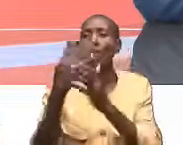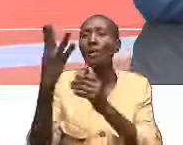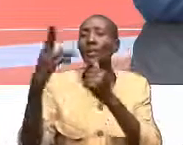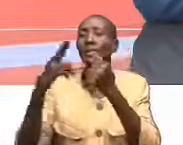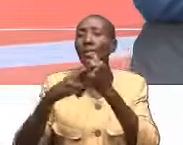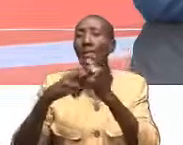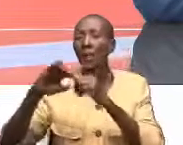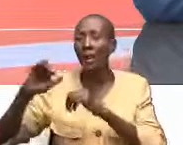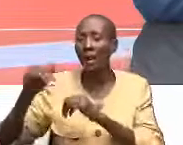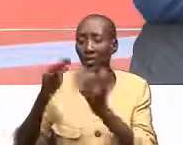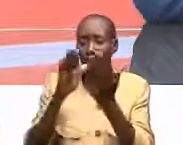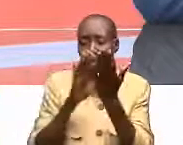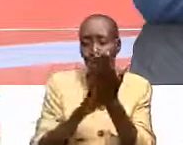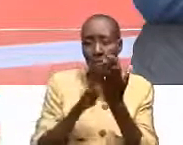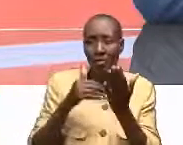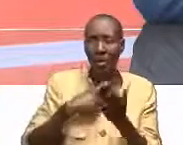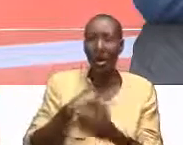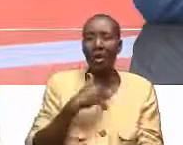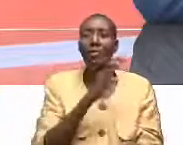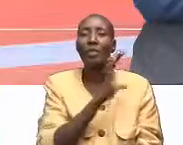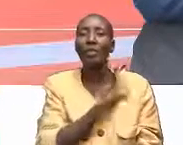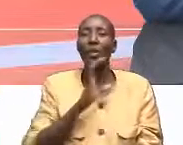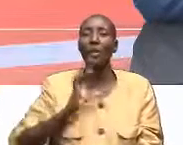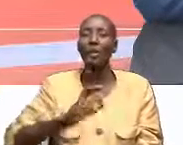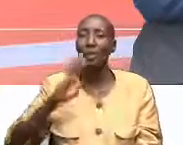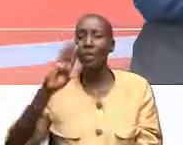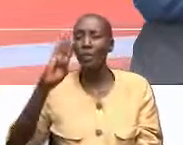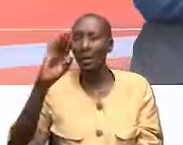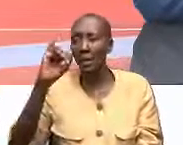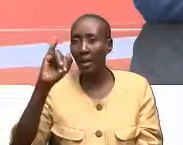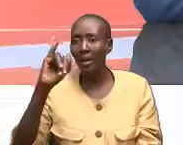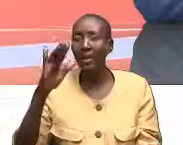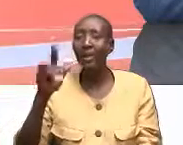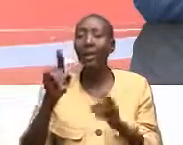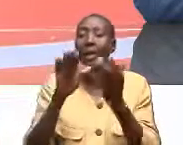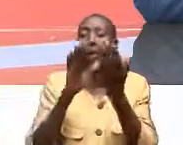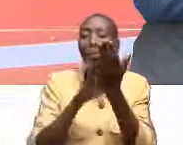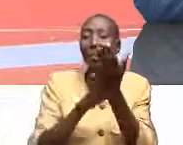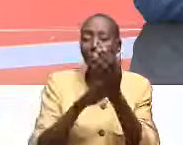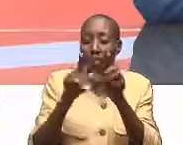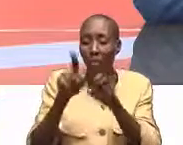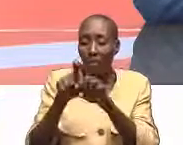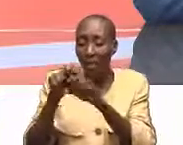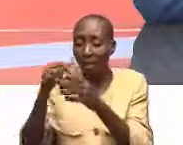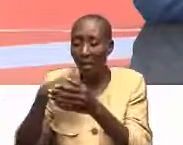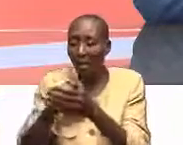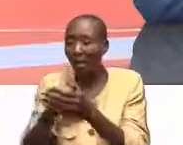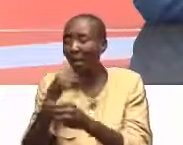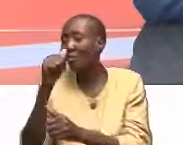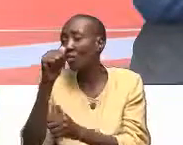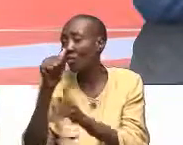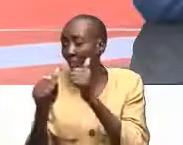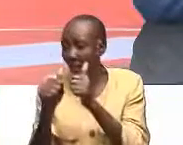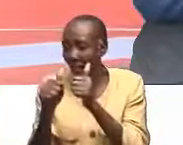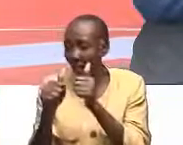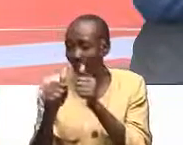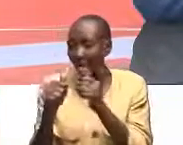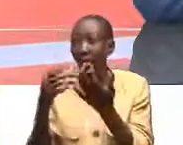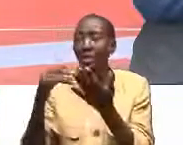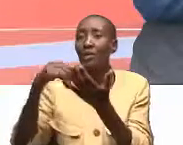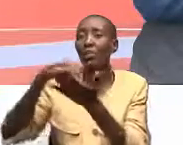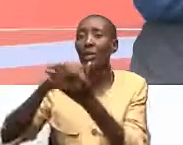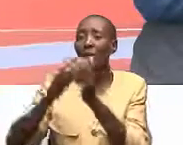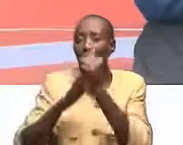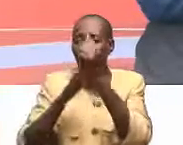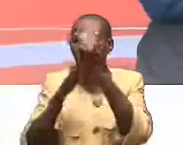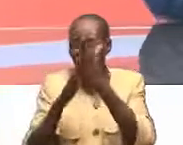mapendekezo yao kwa jopo kazi la BBI. Miongoni mwa mapendekezo yaliyotolewa na wao kutaka kujumuishwa katika uongozi, Tony Mwirigi